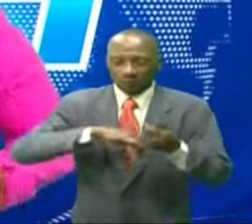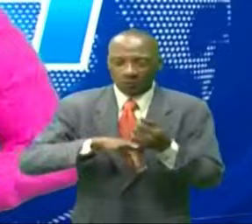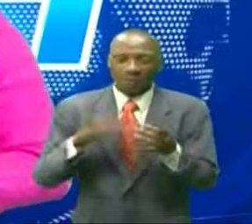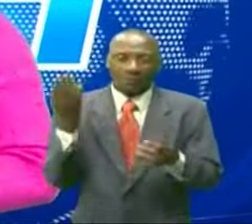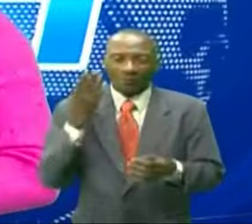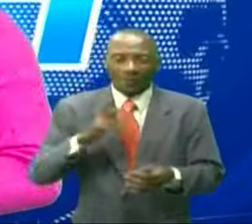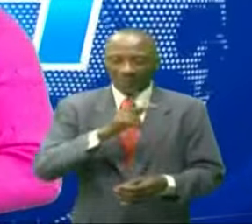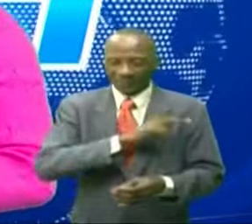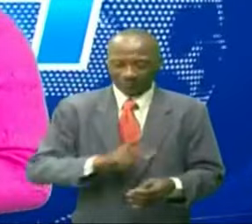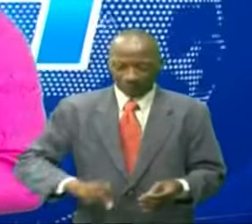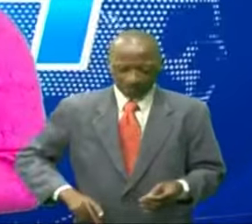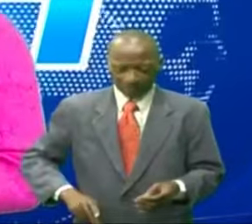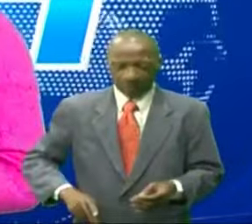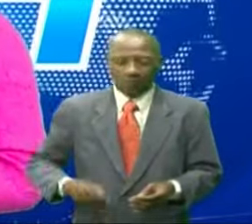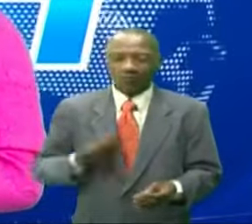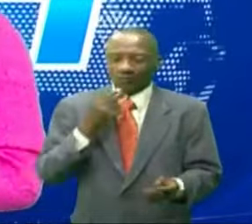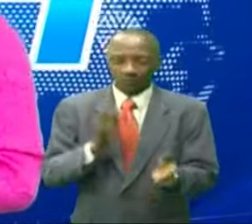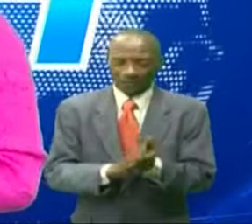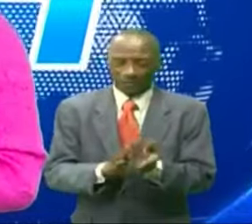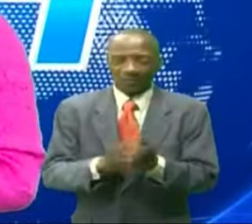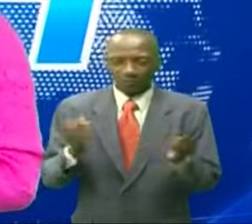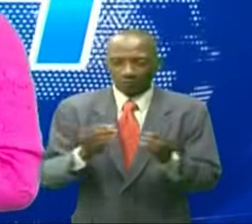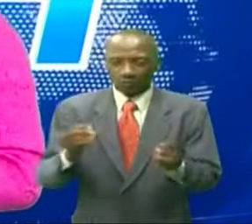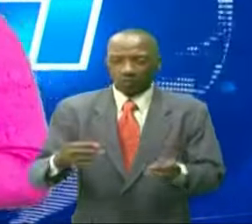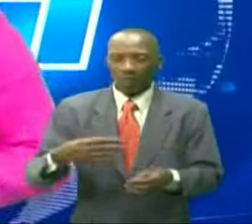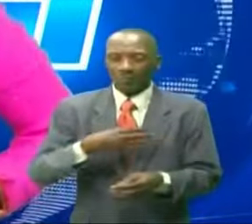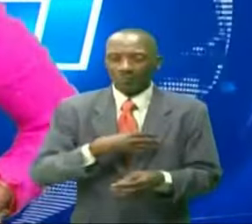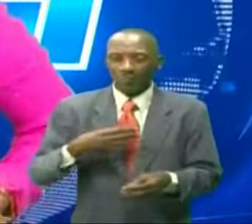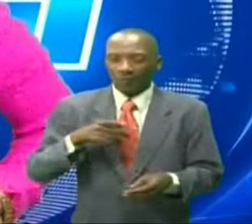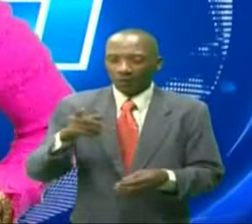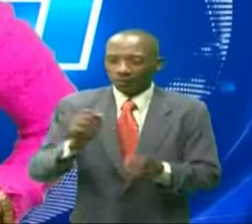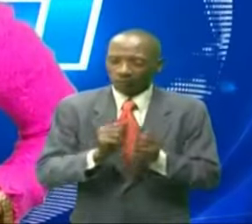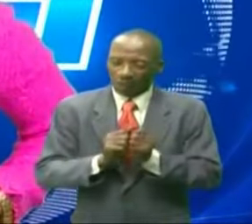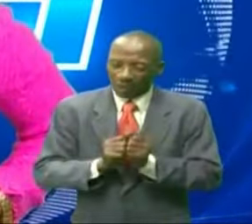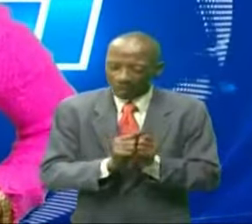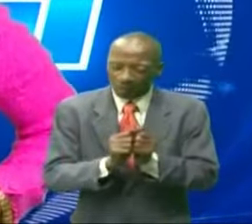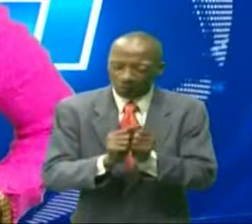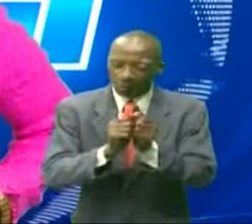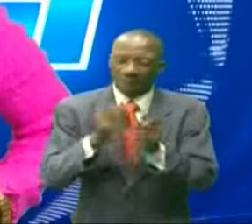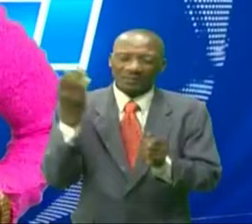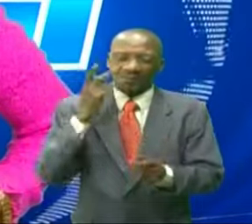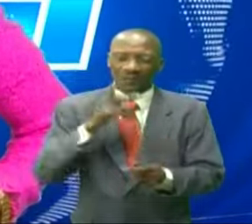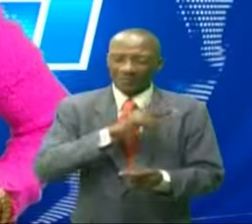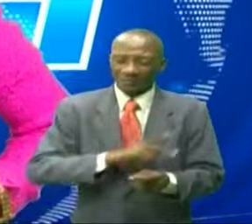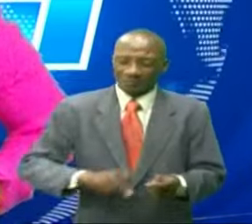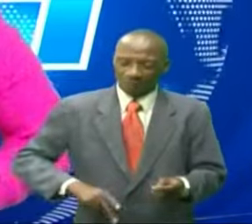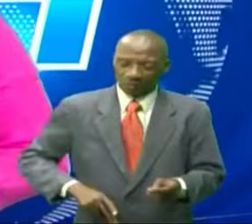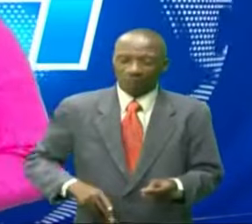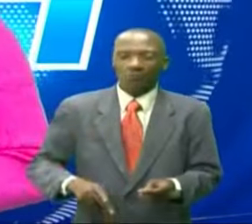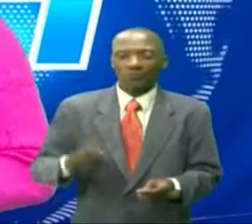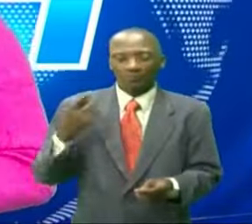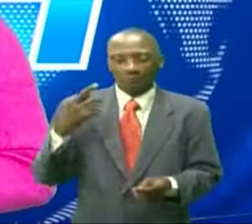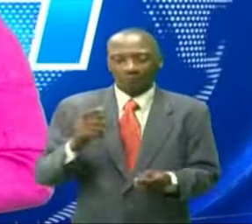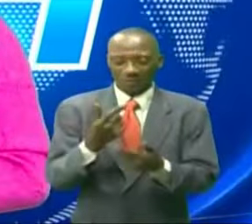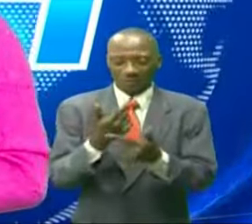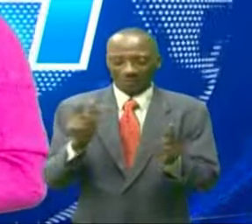avoir accompagné son époux dans la lutte de la liberté des peuples noirs. Pascal Chicho, Patricia